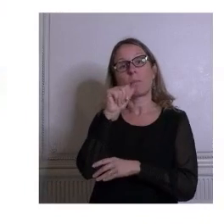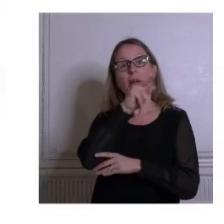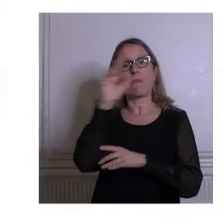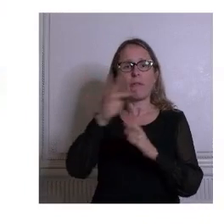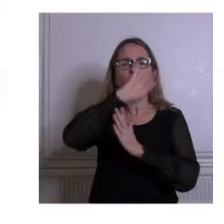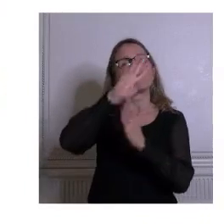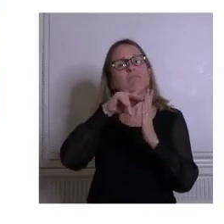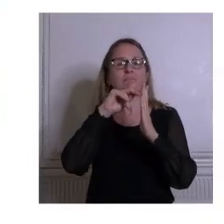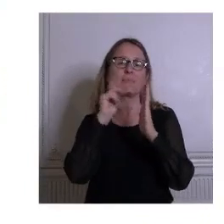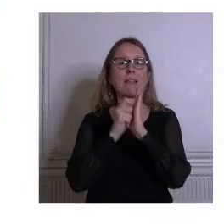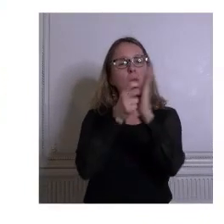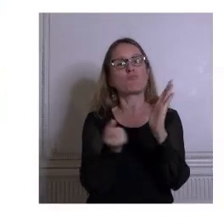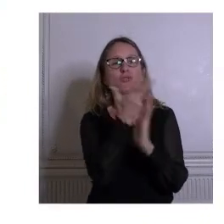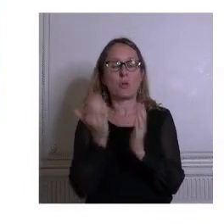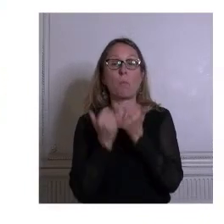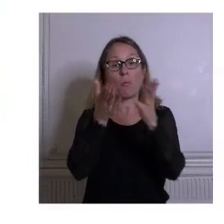Bonjour,